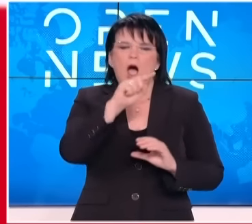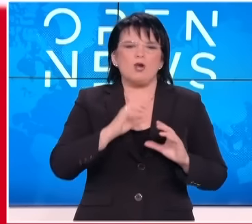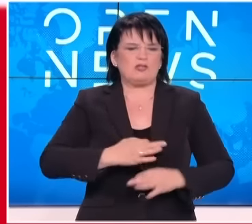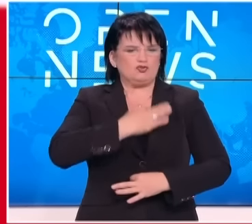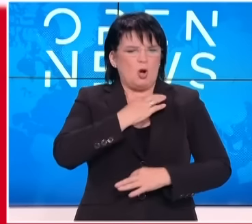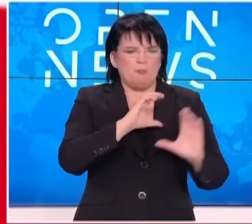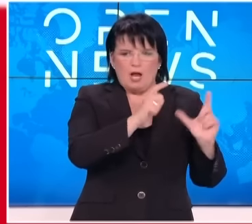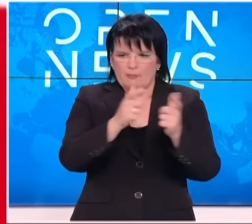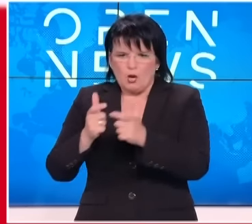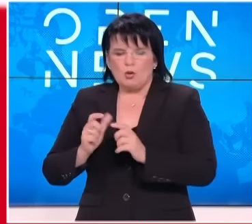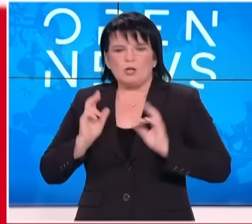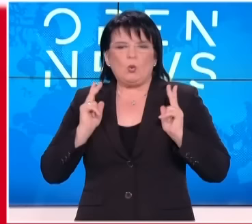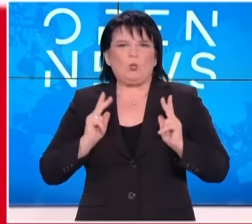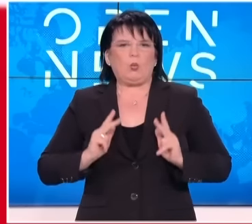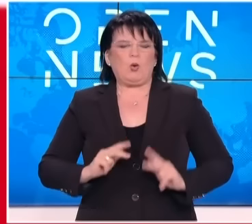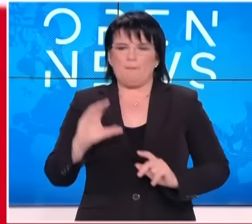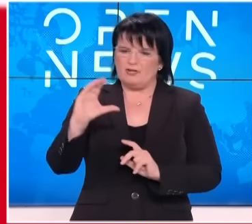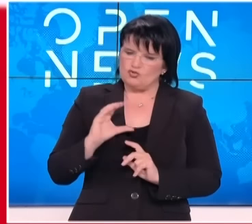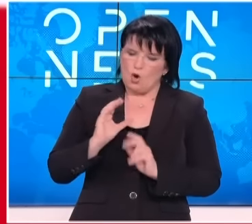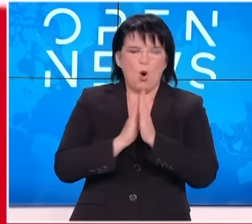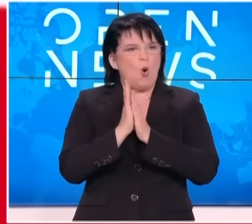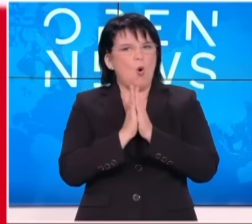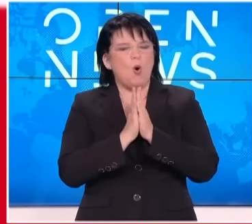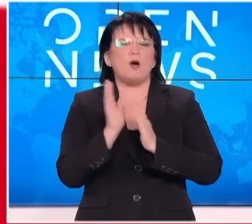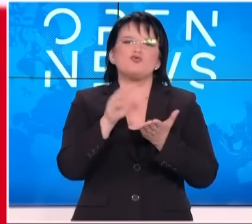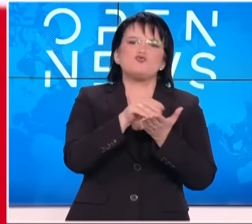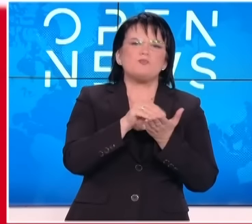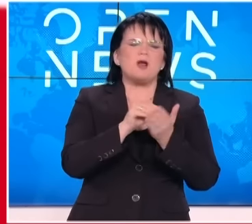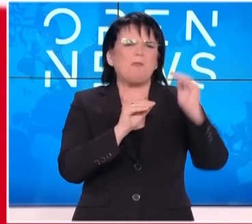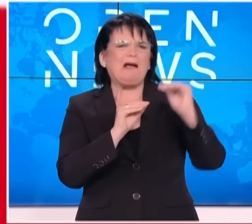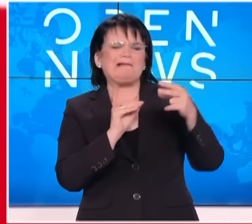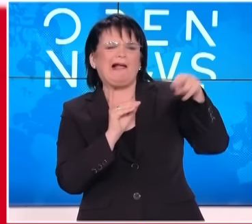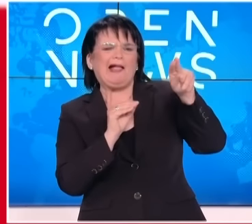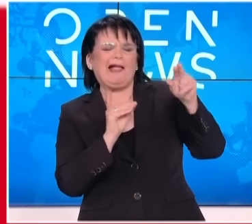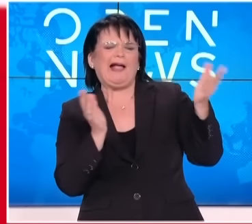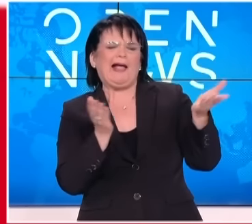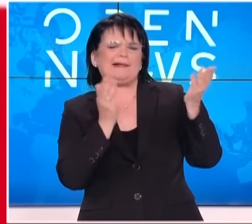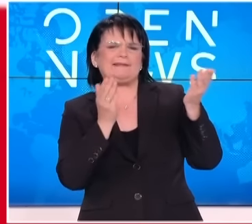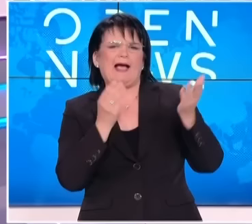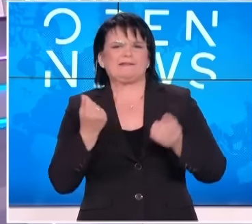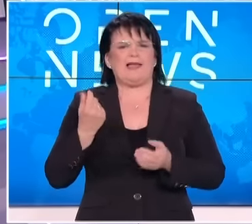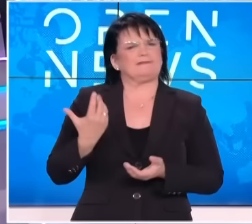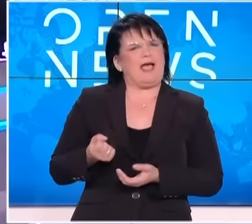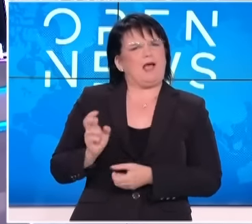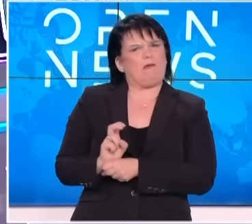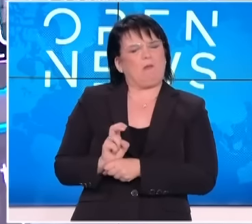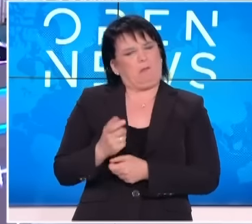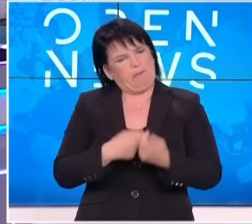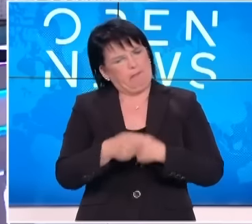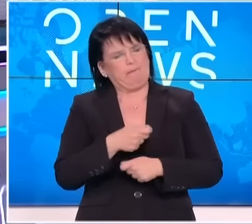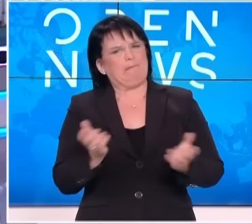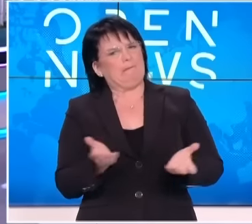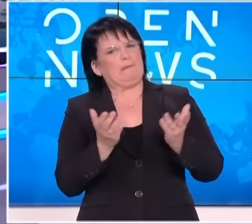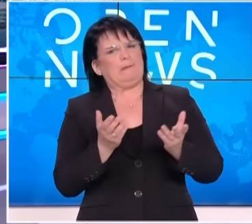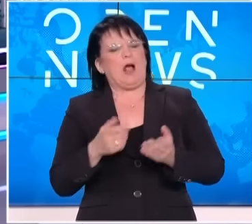είναι άλλο να παίρνεις ένα καλό μισθό και να πας στο ράφι και να δεις μια μικρή αύξηση έχεις χρήματα όμως στης τσέπη σου και